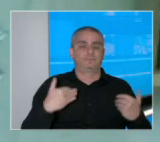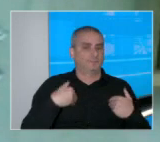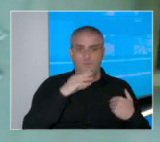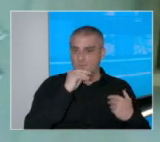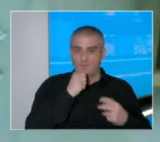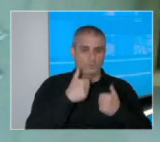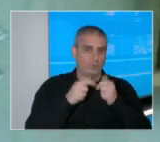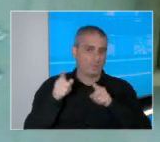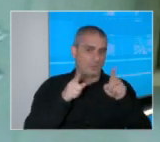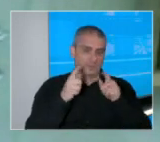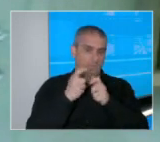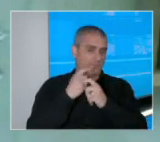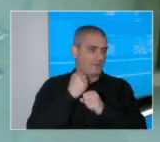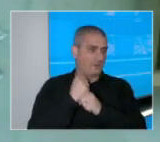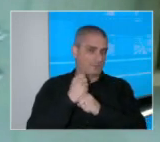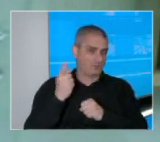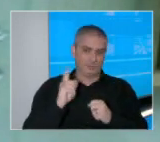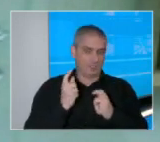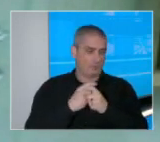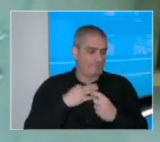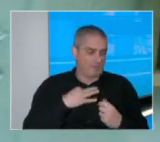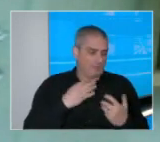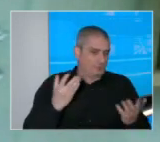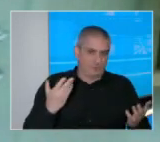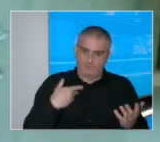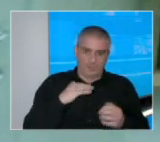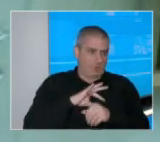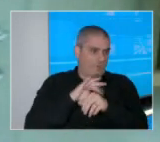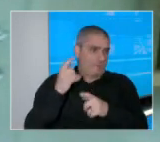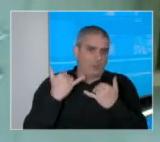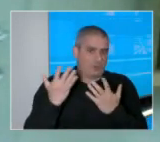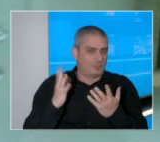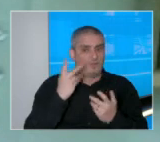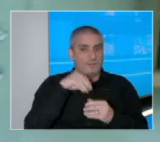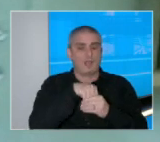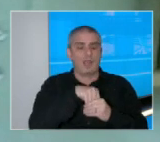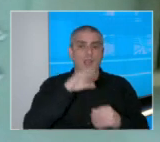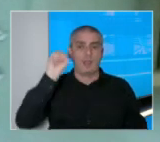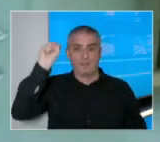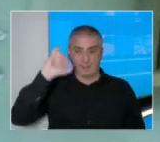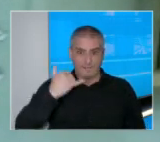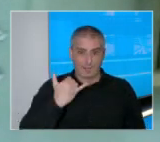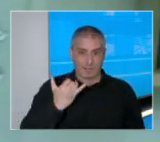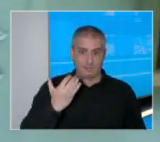עוסק במועמד במפלגת העבודה, זה לא המפלגה שלי, ואני לא מנהל אותה כרגע. ואם זה היה בן גביר כן?